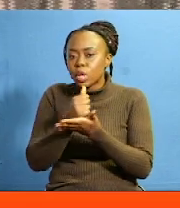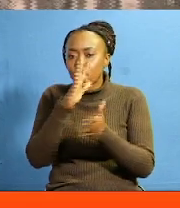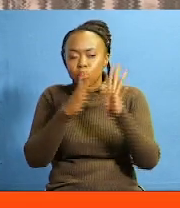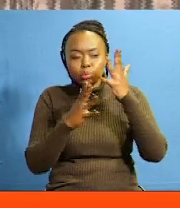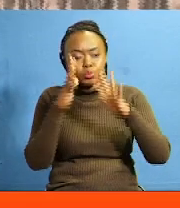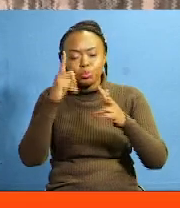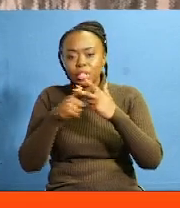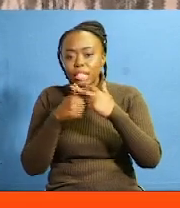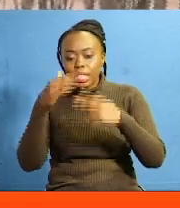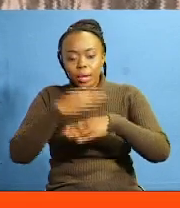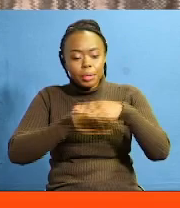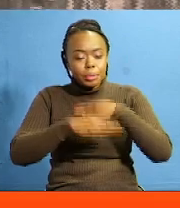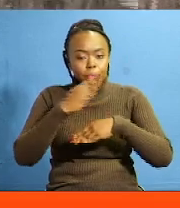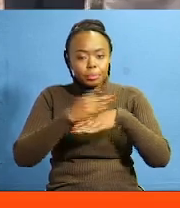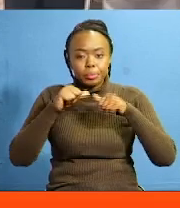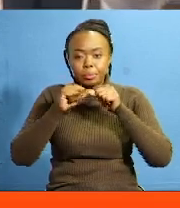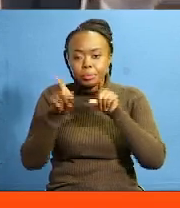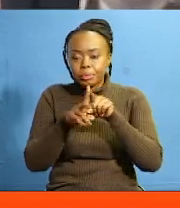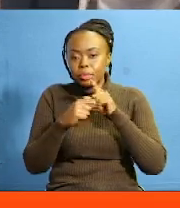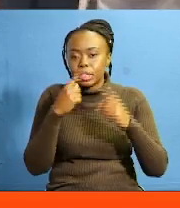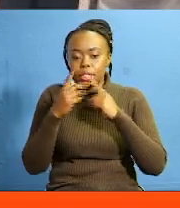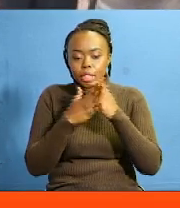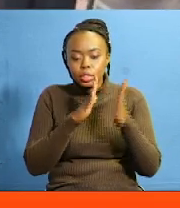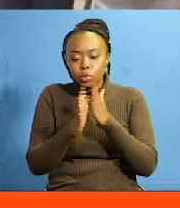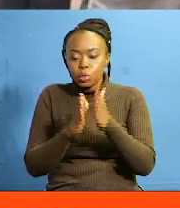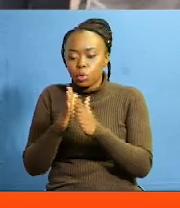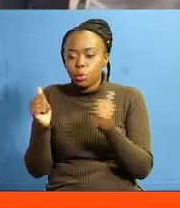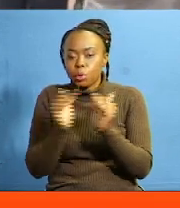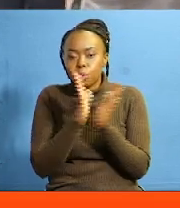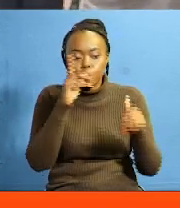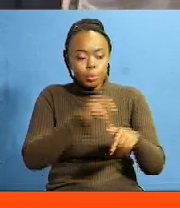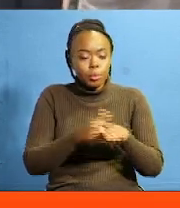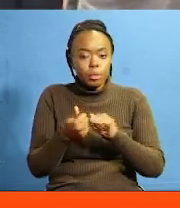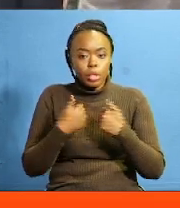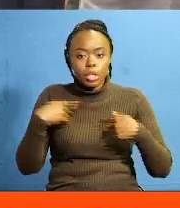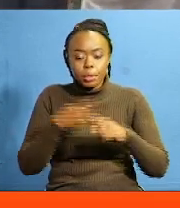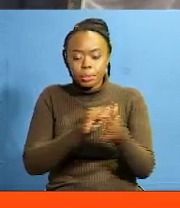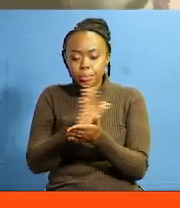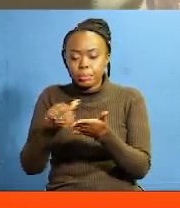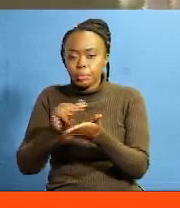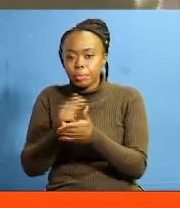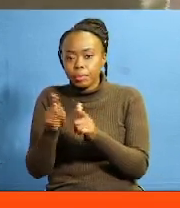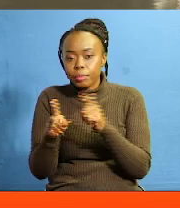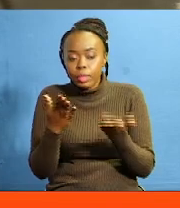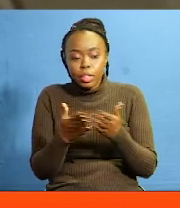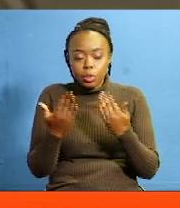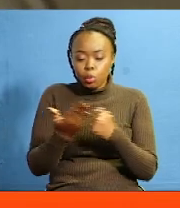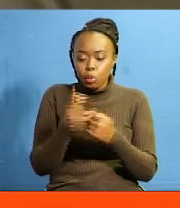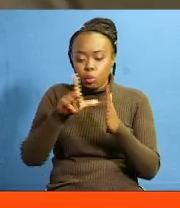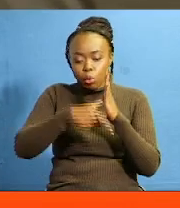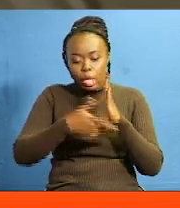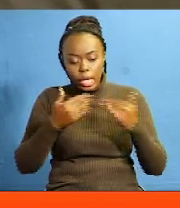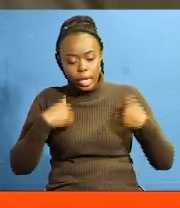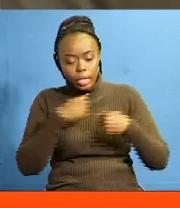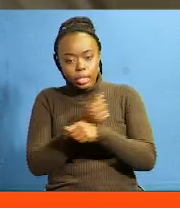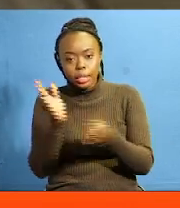zilichomeka, mwanze kujenga. Wenyeji wa Laikipia waliahidiwa kuwa operesheni itaendelea kwa muda zaidi katika eneo hilo hata baada ya hali ya